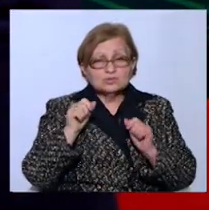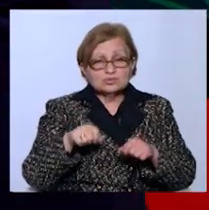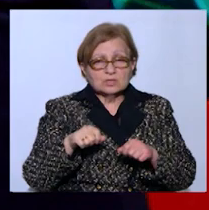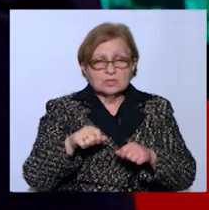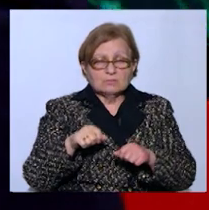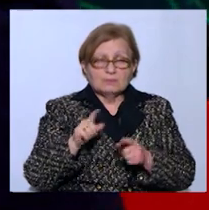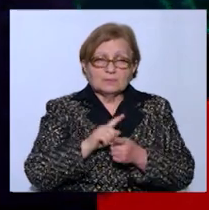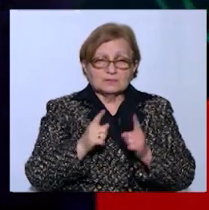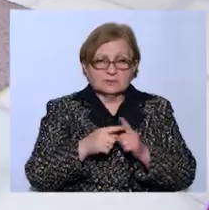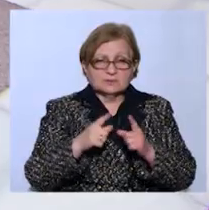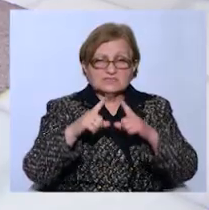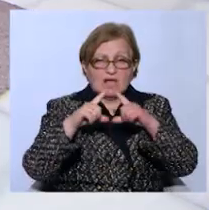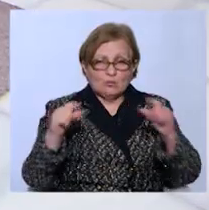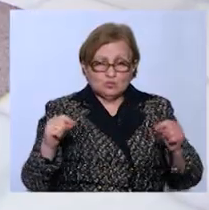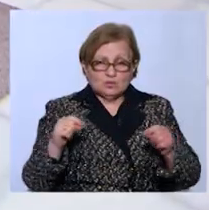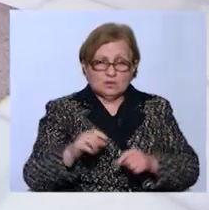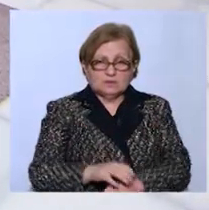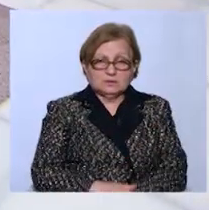აი